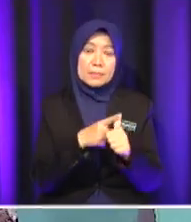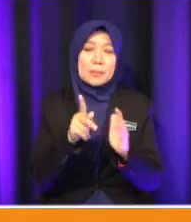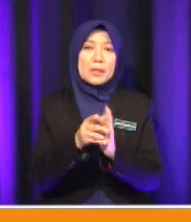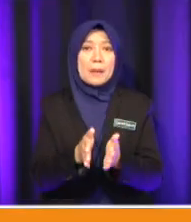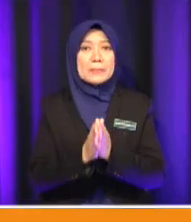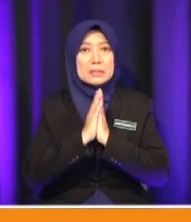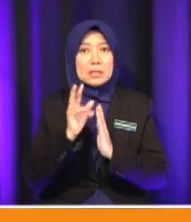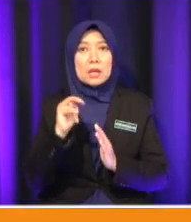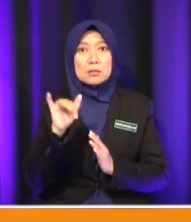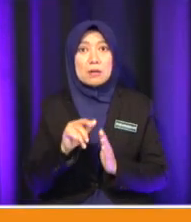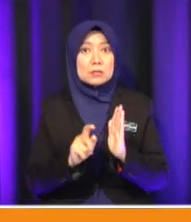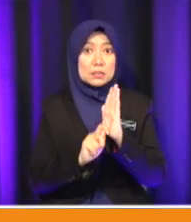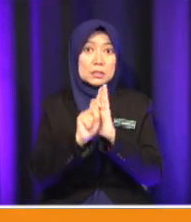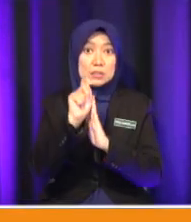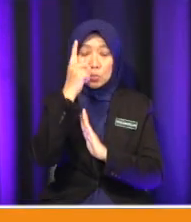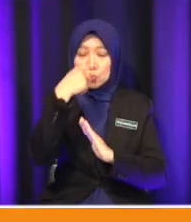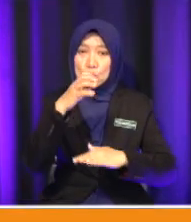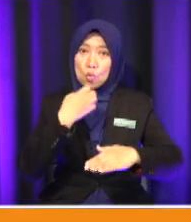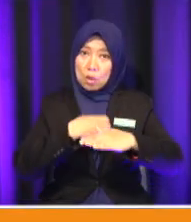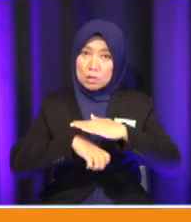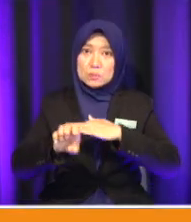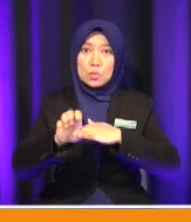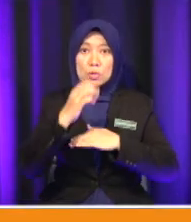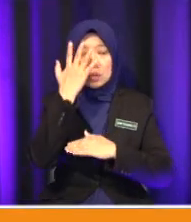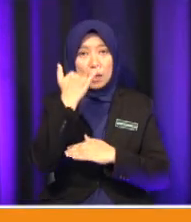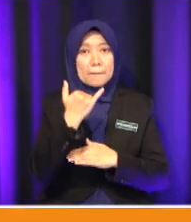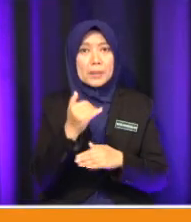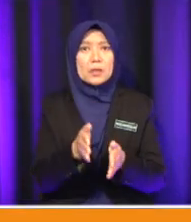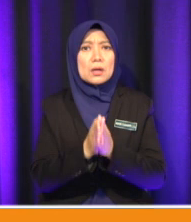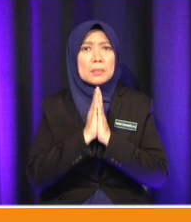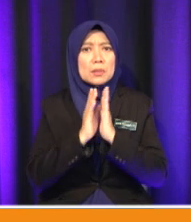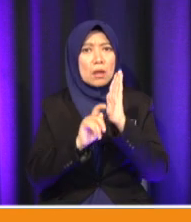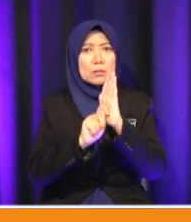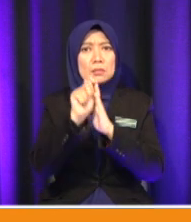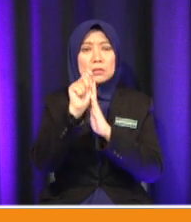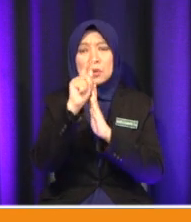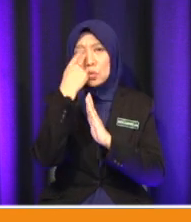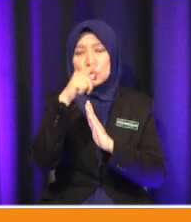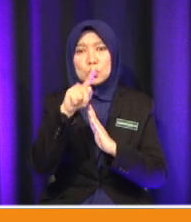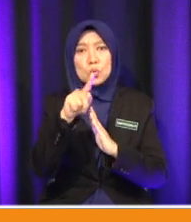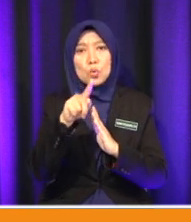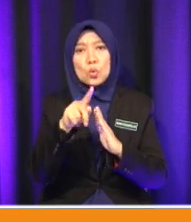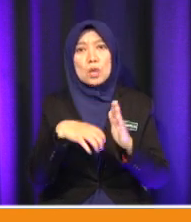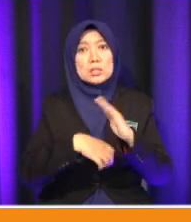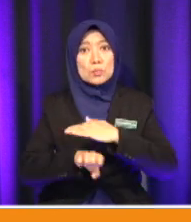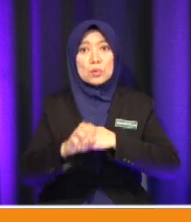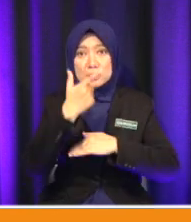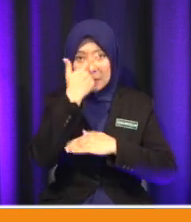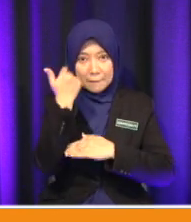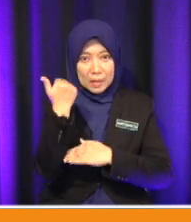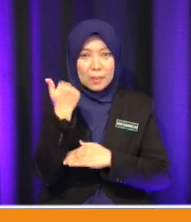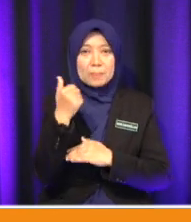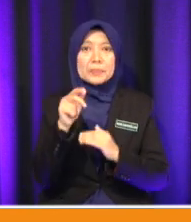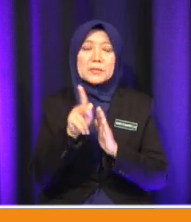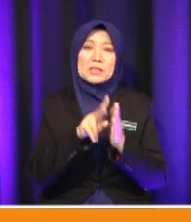yang tinggi untuk ekspor Kenapa berlaku permintaan yang tinggi untuk ekspor salah satu sebabnya ialah